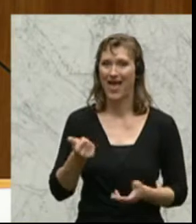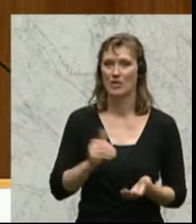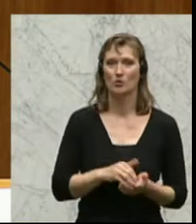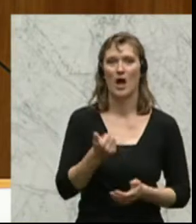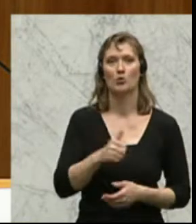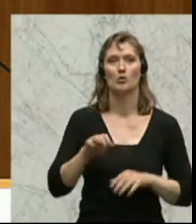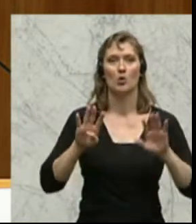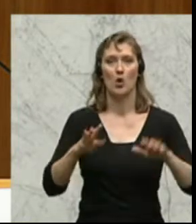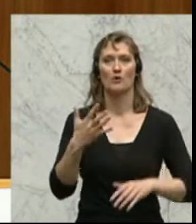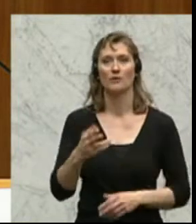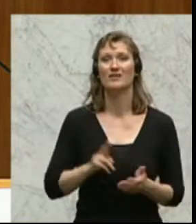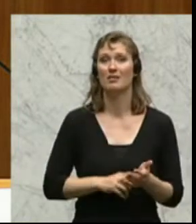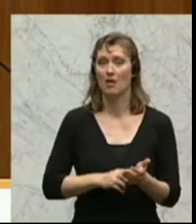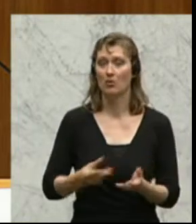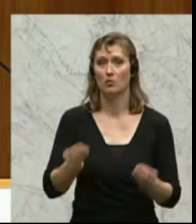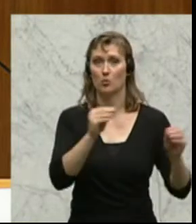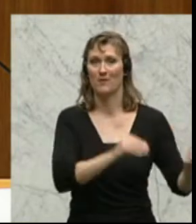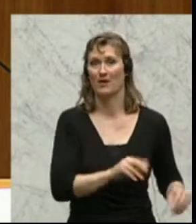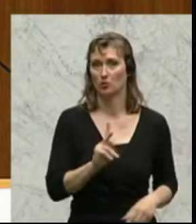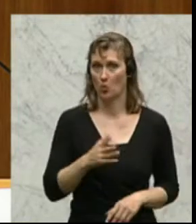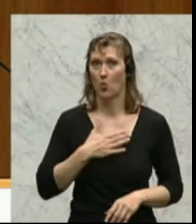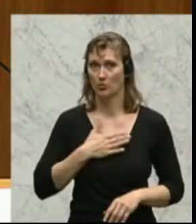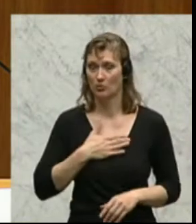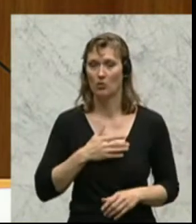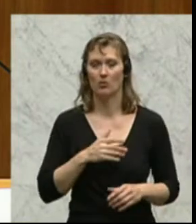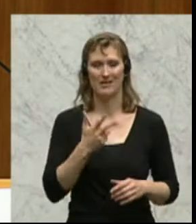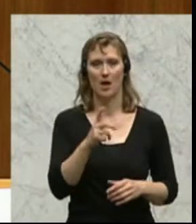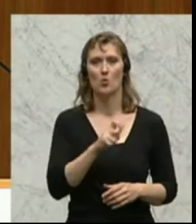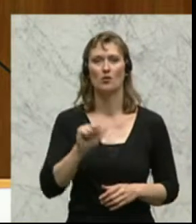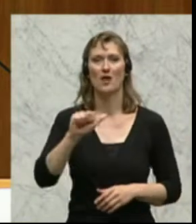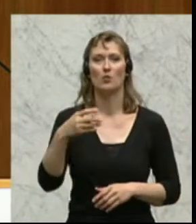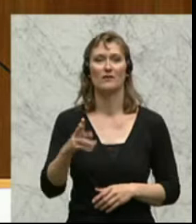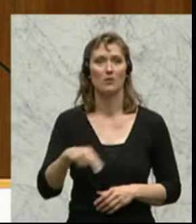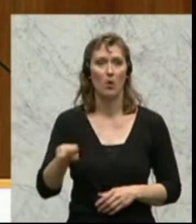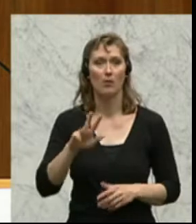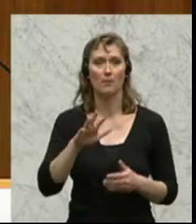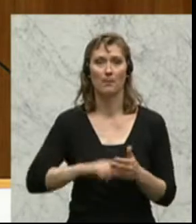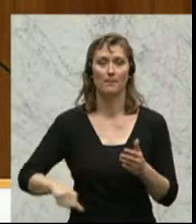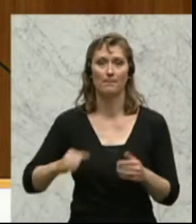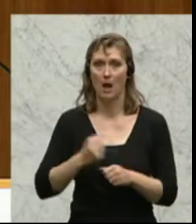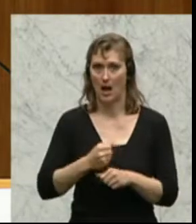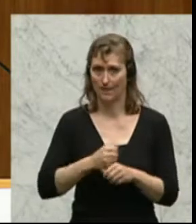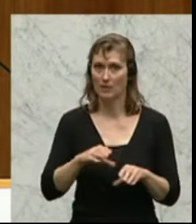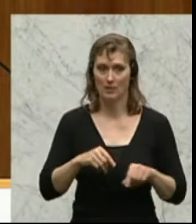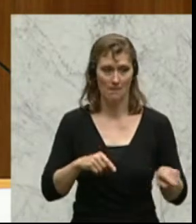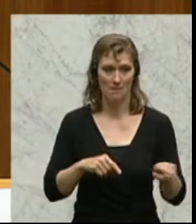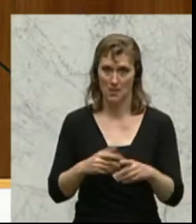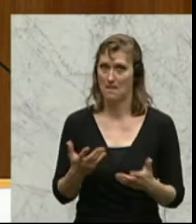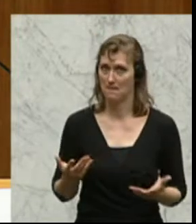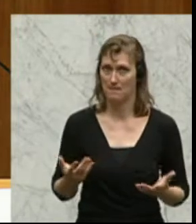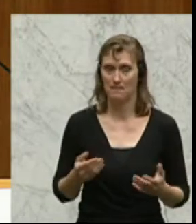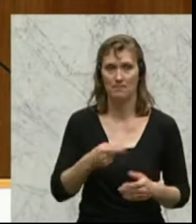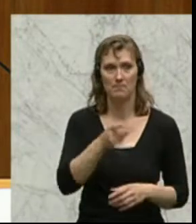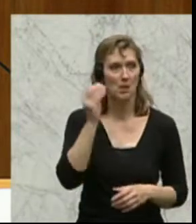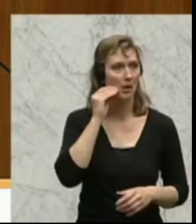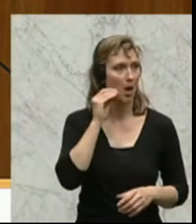netto auf das Konto überwiesen. 341 Euro werden dem Arbeitnehmer abgezogen. Und was glauben Sie, wie viel